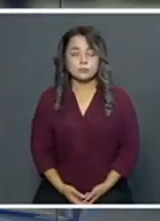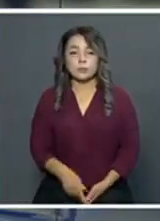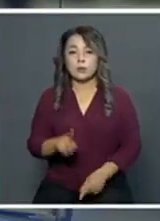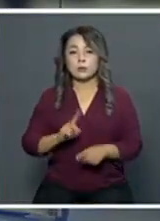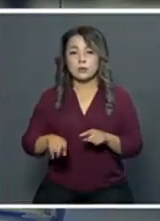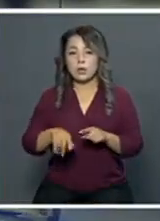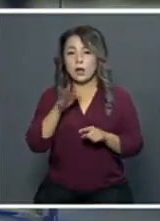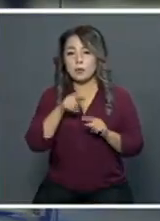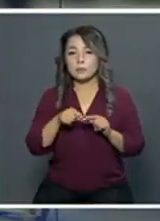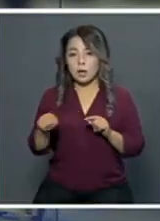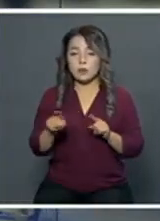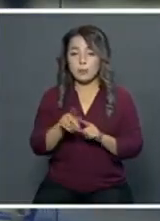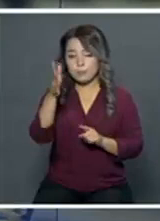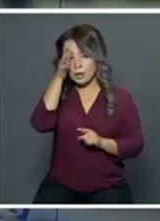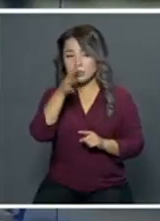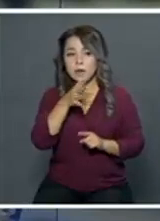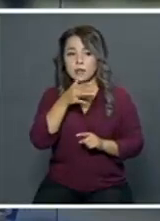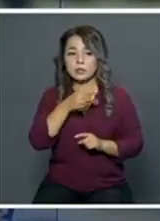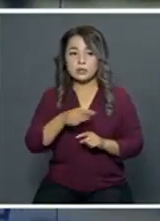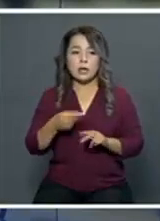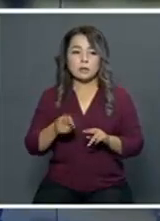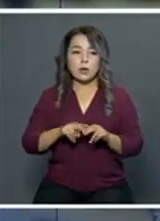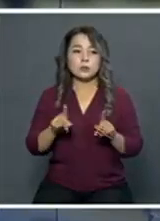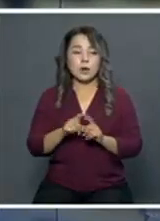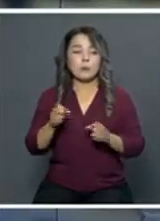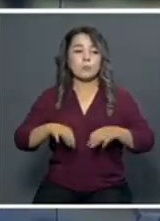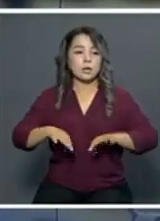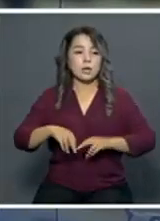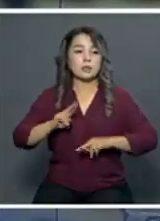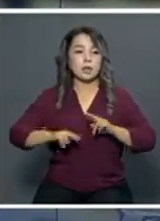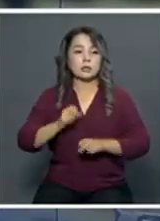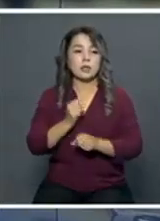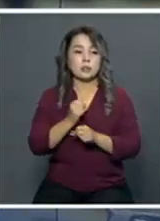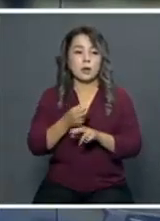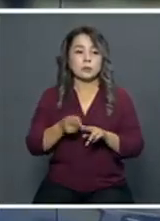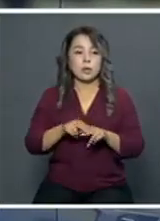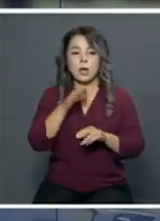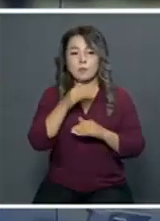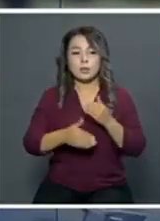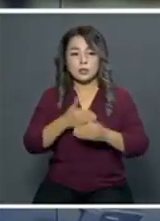Биылғы 5 айда отандық машина жасау саласындағы өндіріс көлемі өткен жылғы осы кезеңмен салыстырғанда